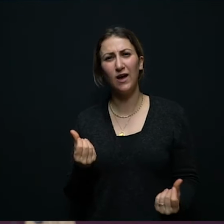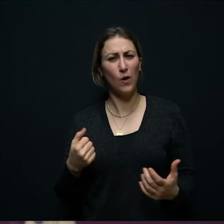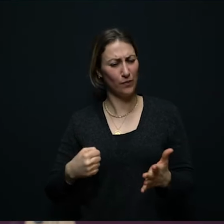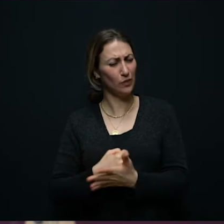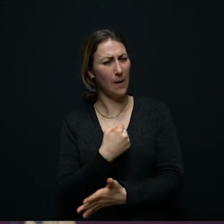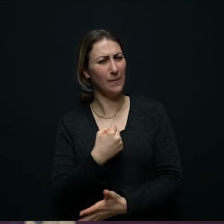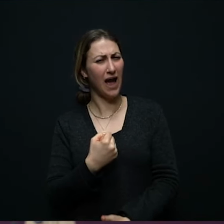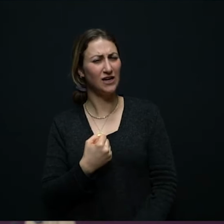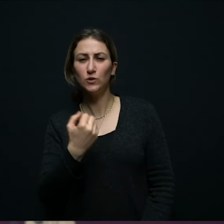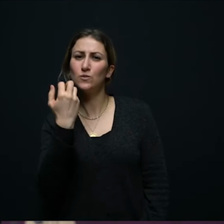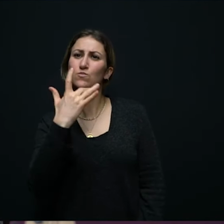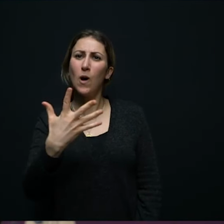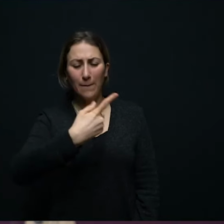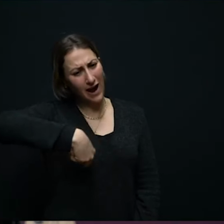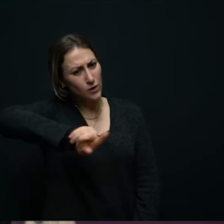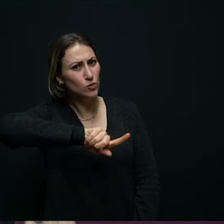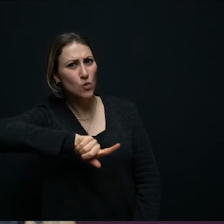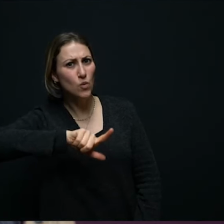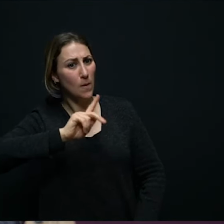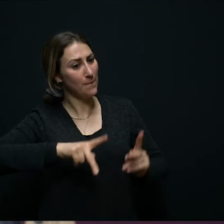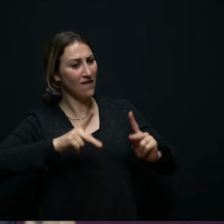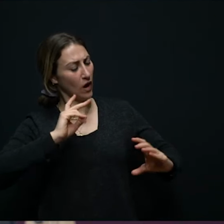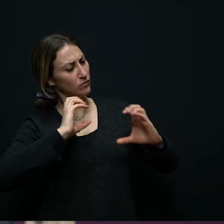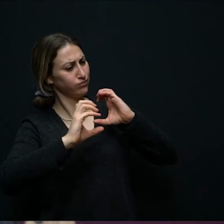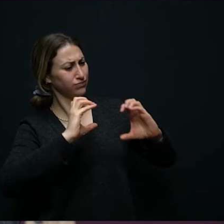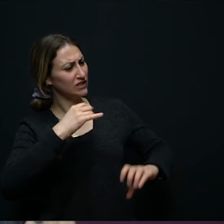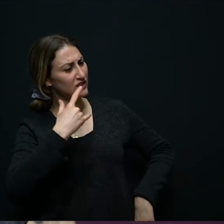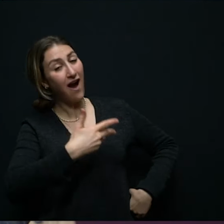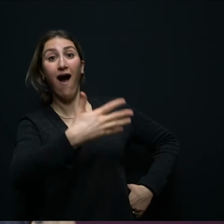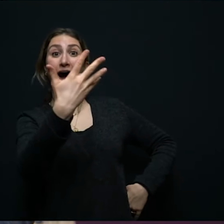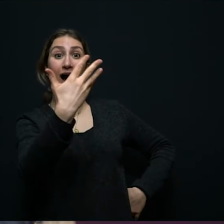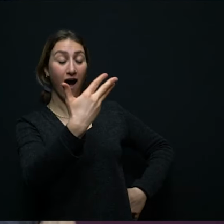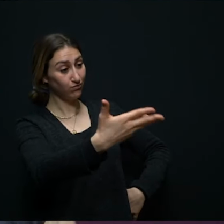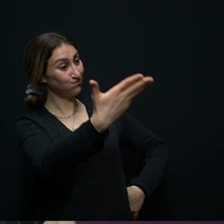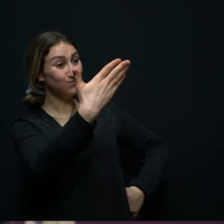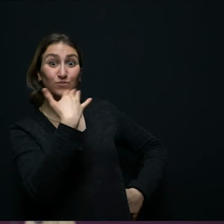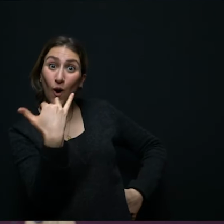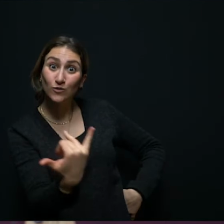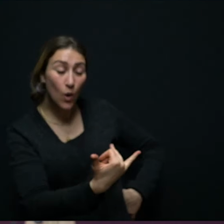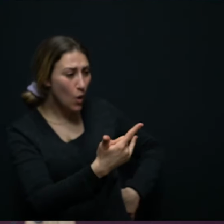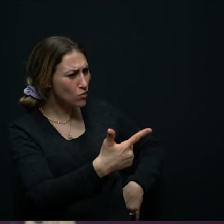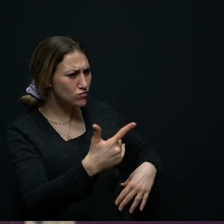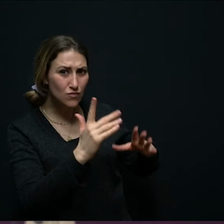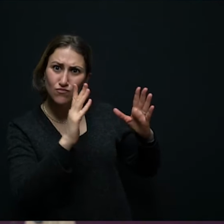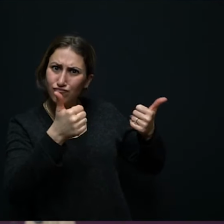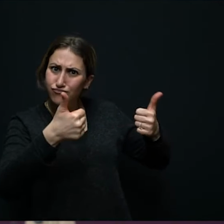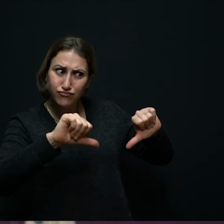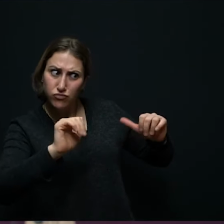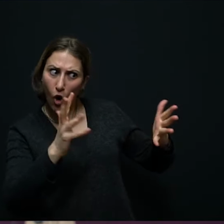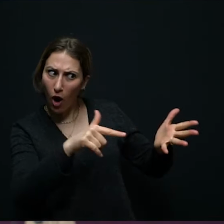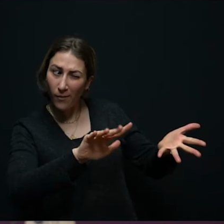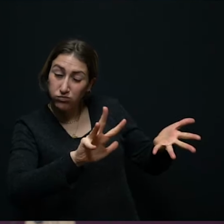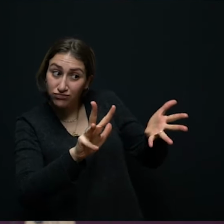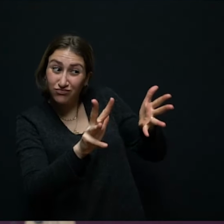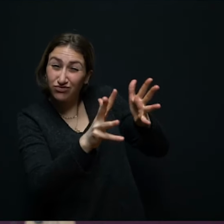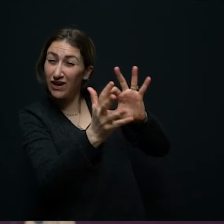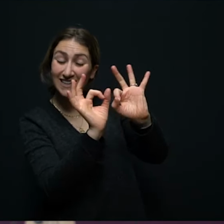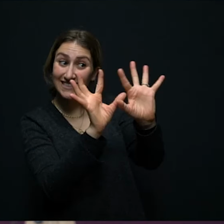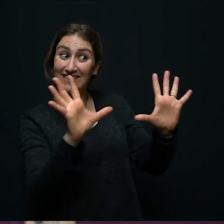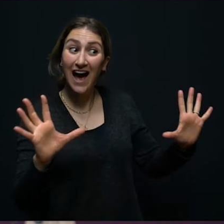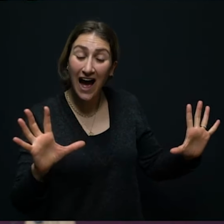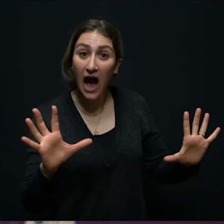benjamin où on es tu dans ton niveau de sainteté on évite ce sujet là généralement pourquoi est-ce qu'on est vite